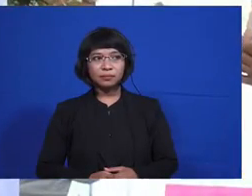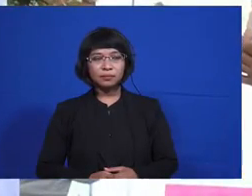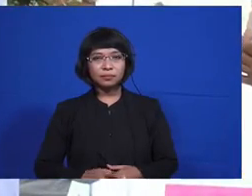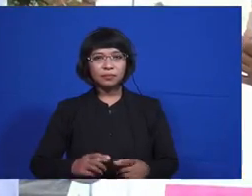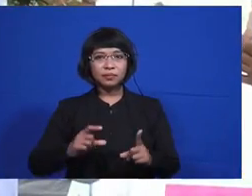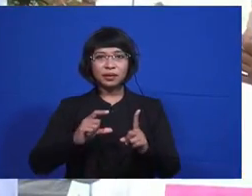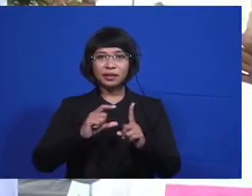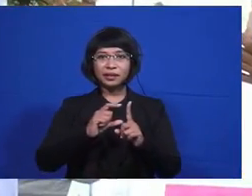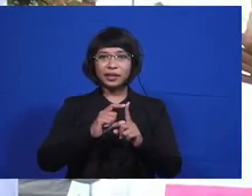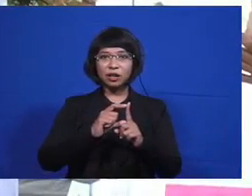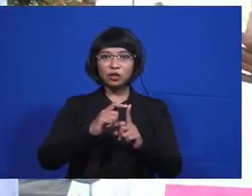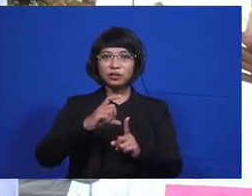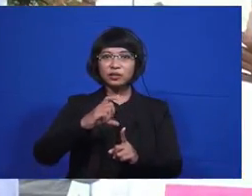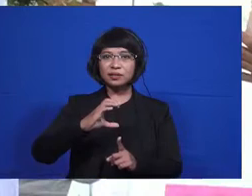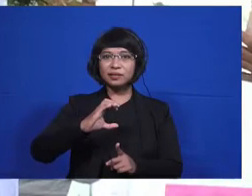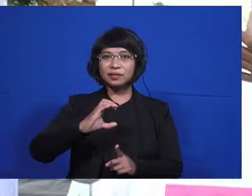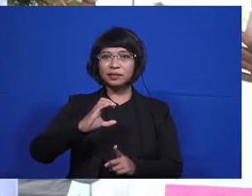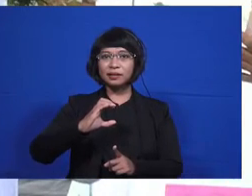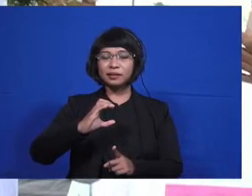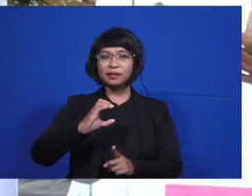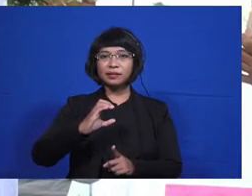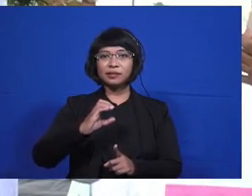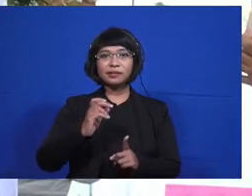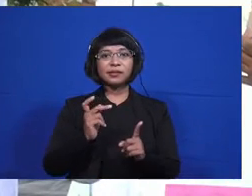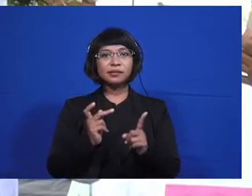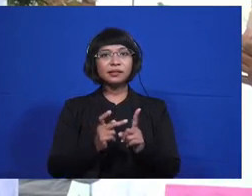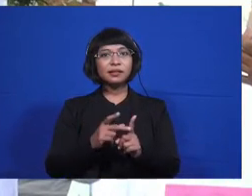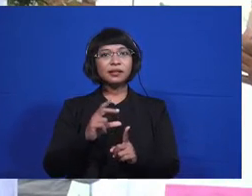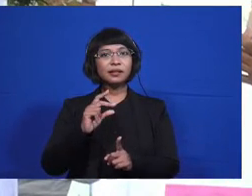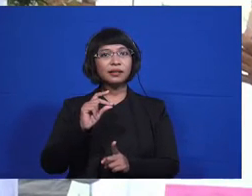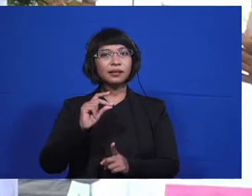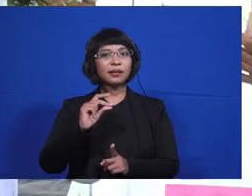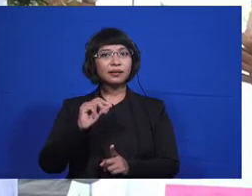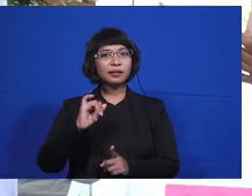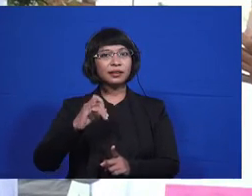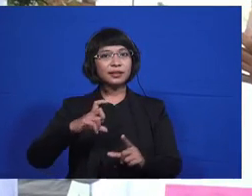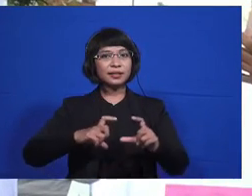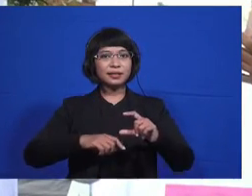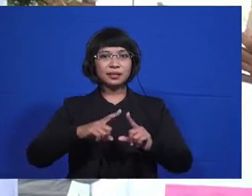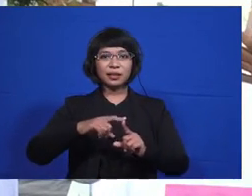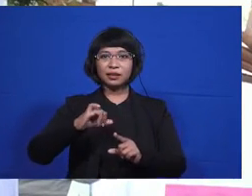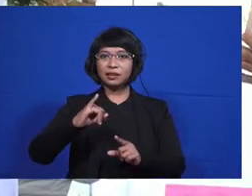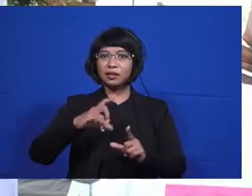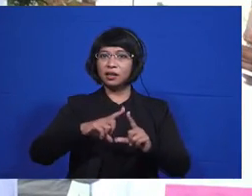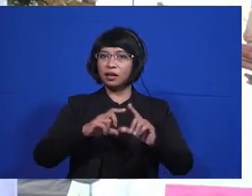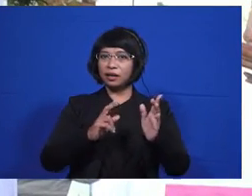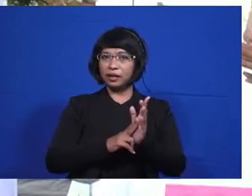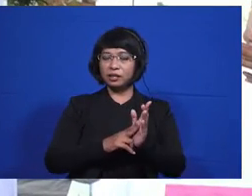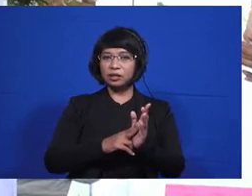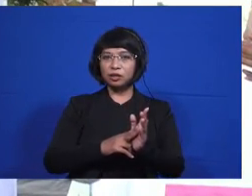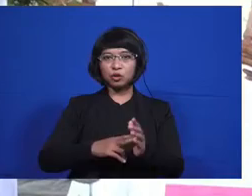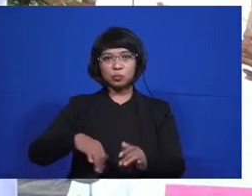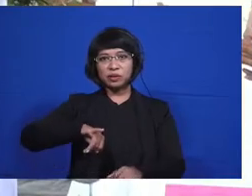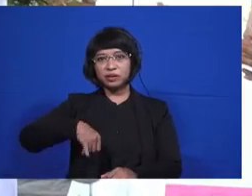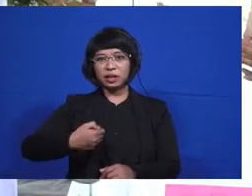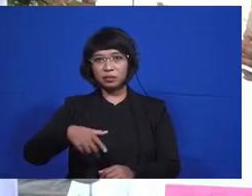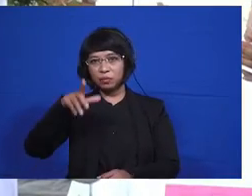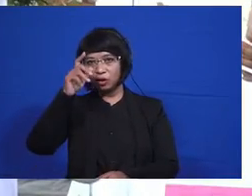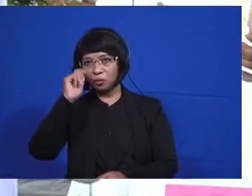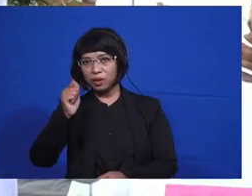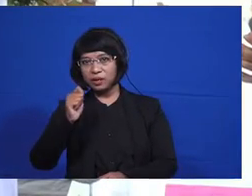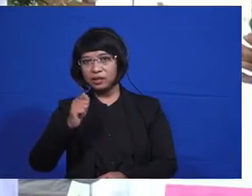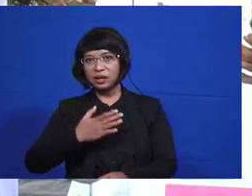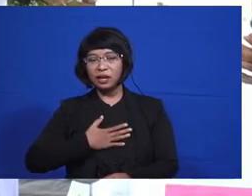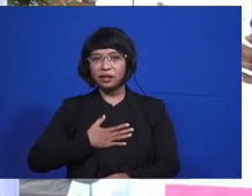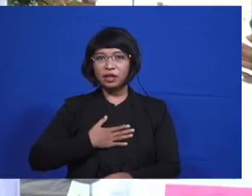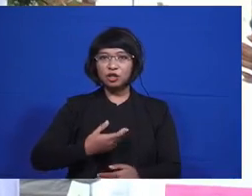Diakon Kosmas Christian Timur, apakah Anda bersedia berjanji untuk menghormati dan menaati saya serta para